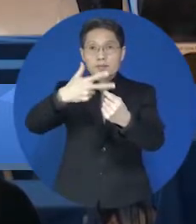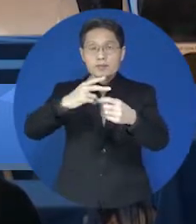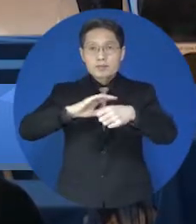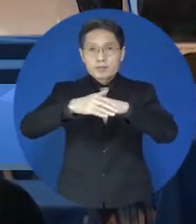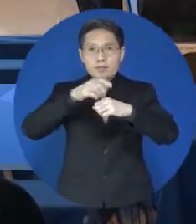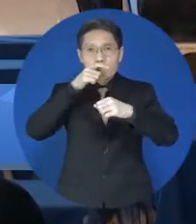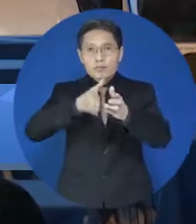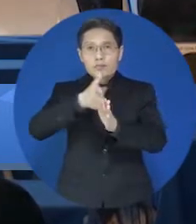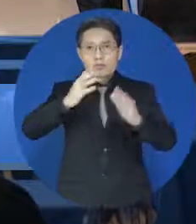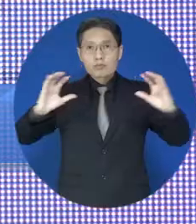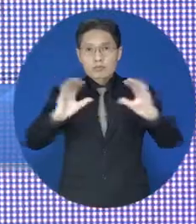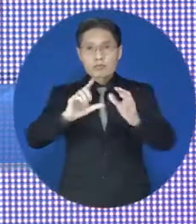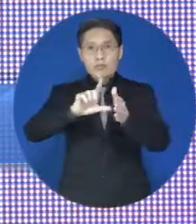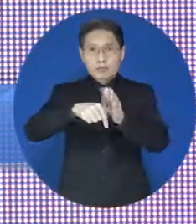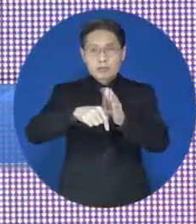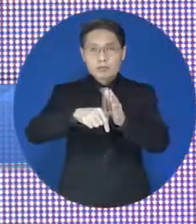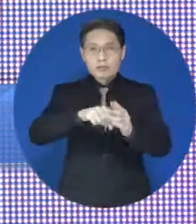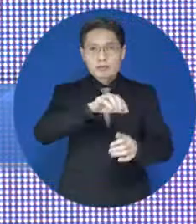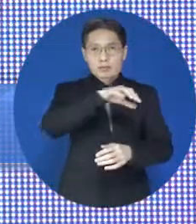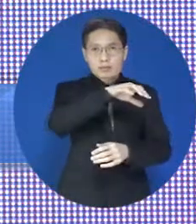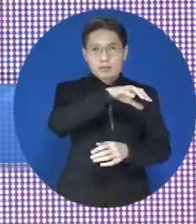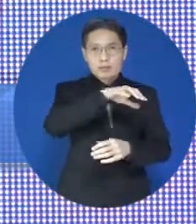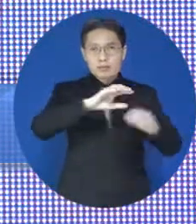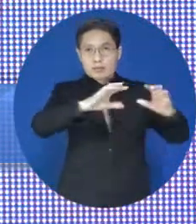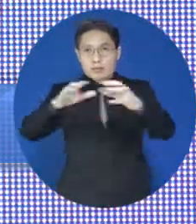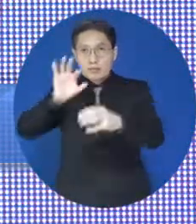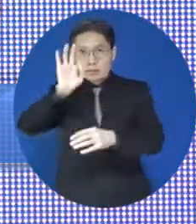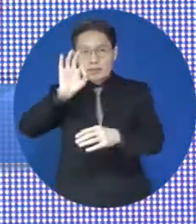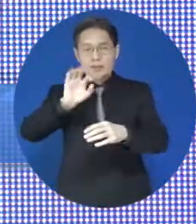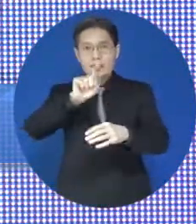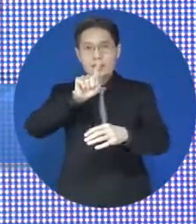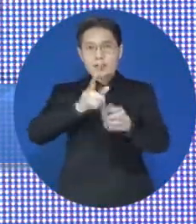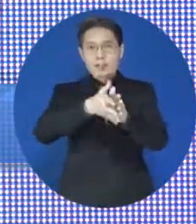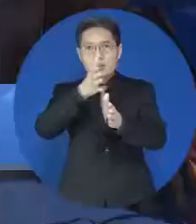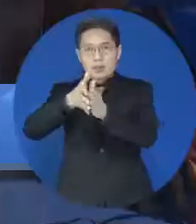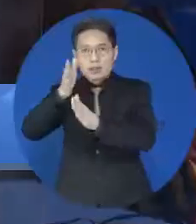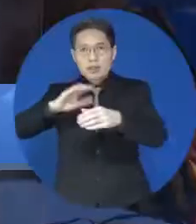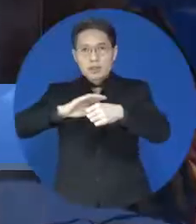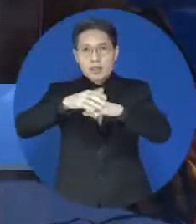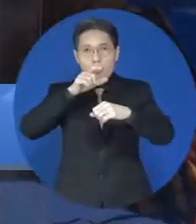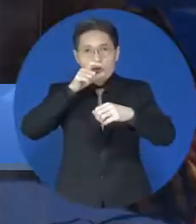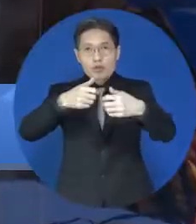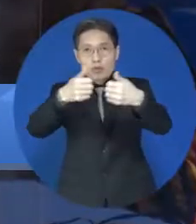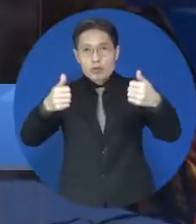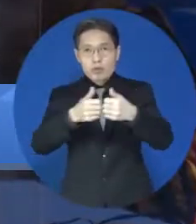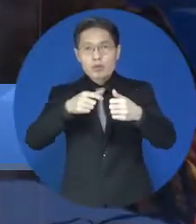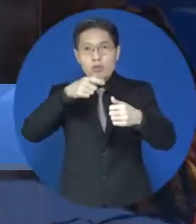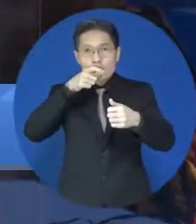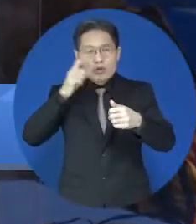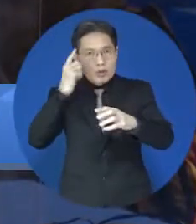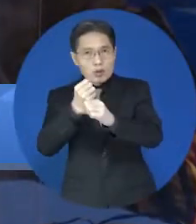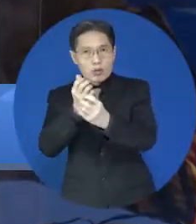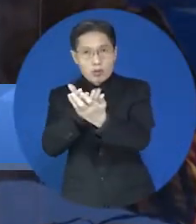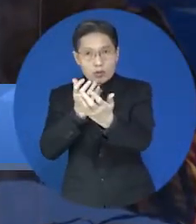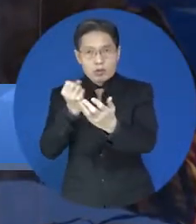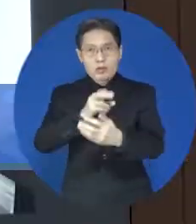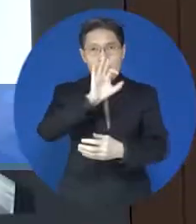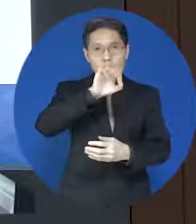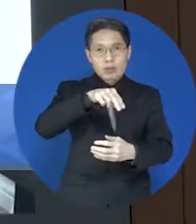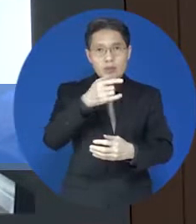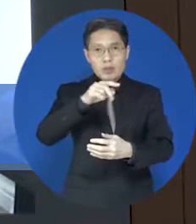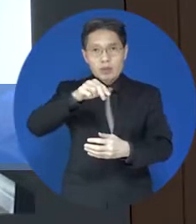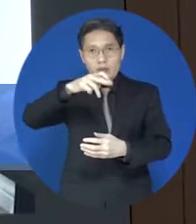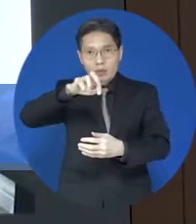세계 물 도시 부럼 에는 10개국 11개 도시 와 세계 물 위 원 회 국제 수자원 학회 유네스코 등